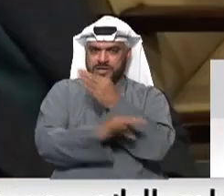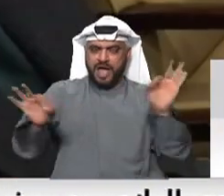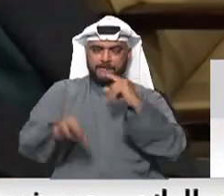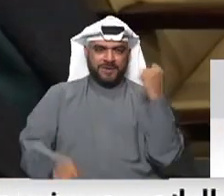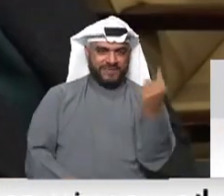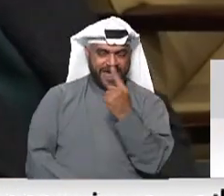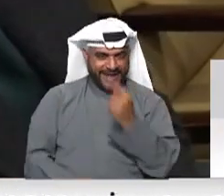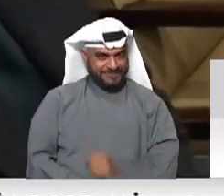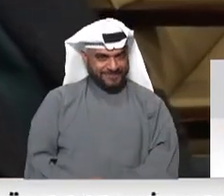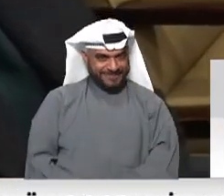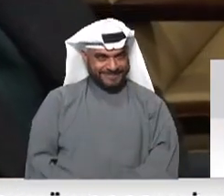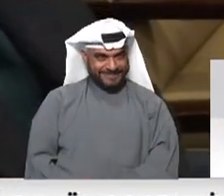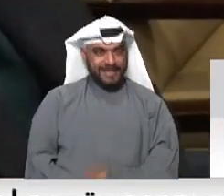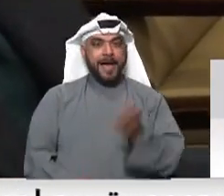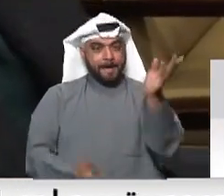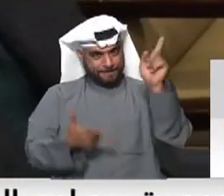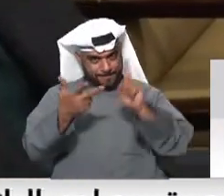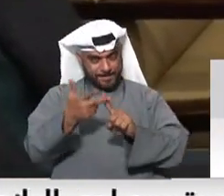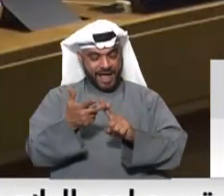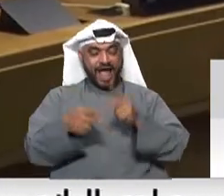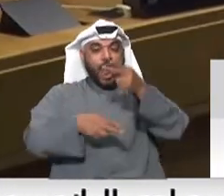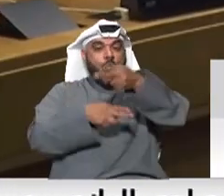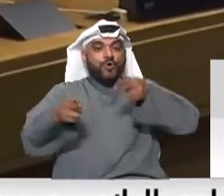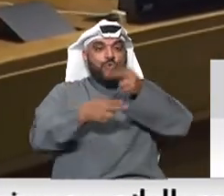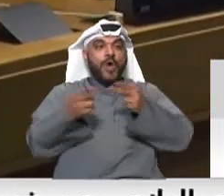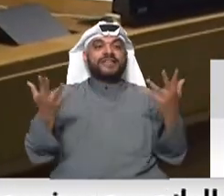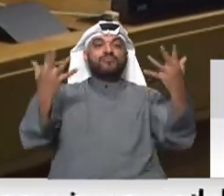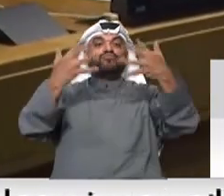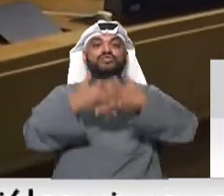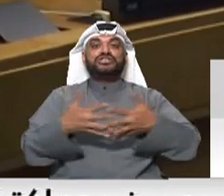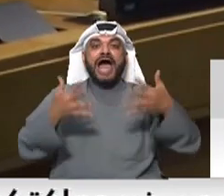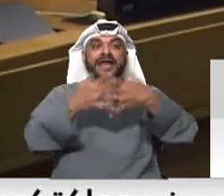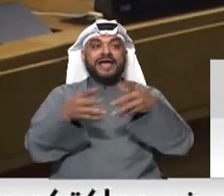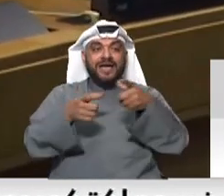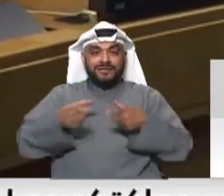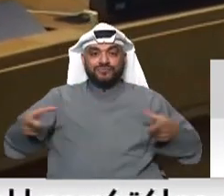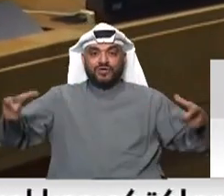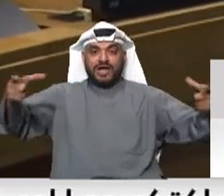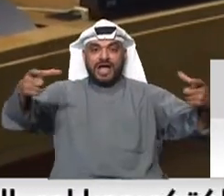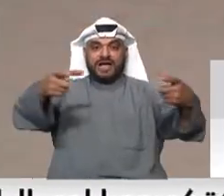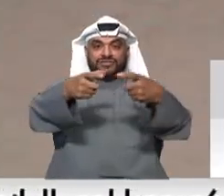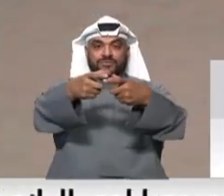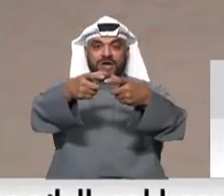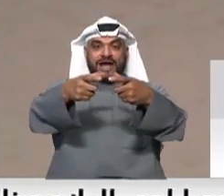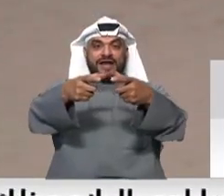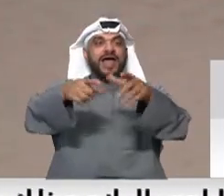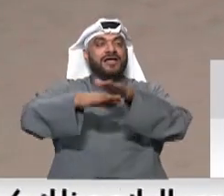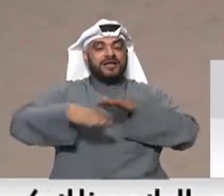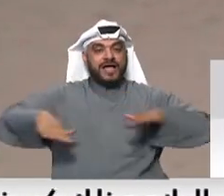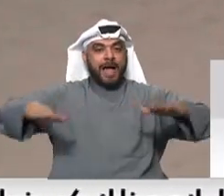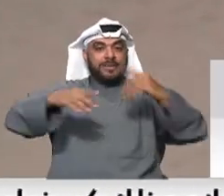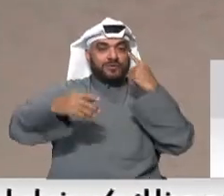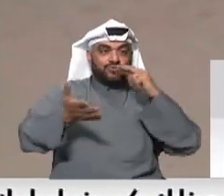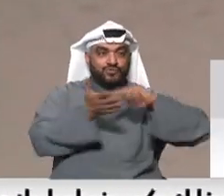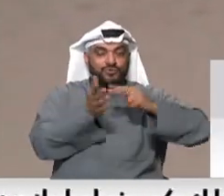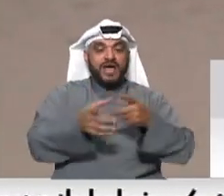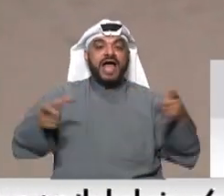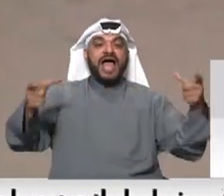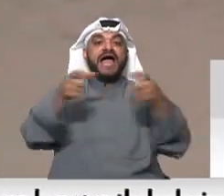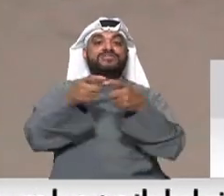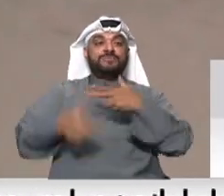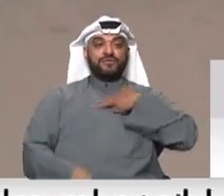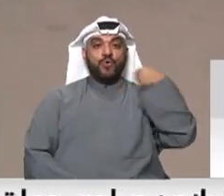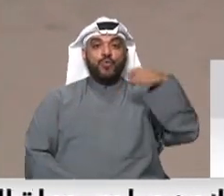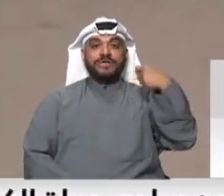العالم وستشارك دوله الكويت في اجتماع الطاوله المستديره الوزاريه الرابعه وكذلك الاجتماع الوزاري